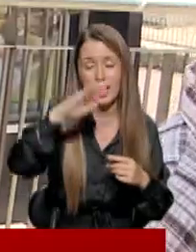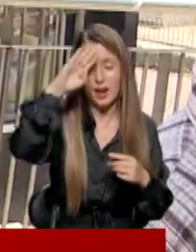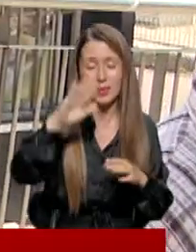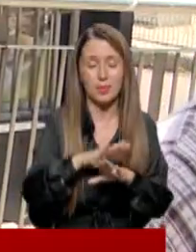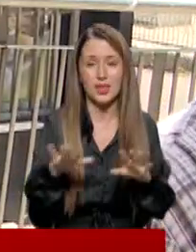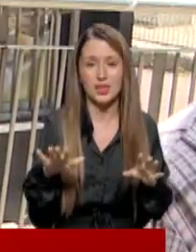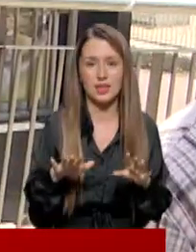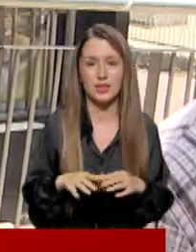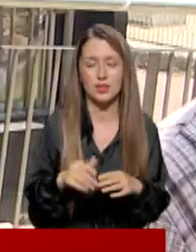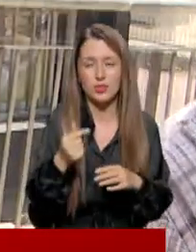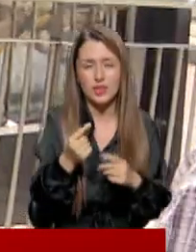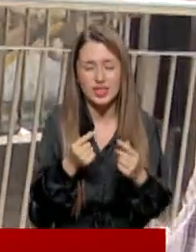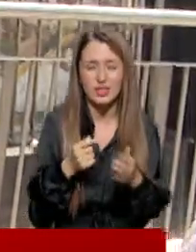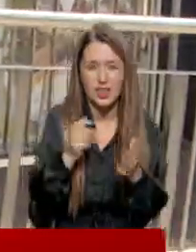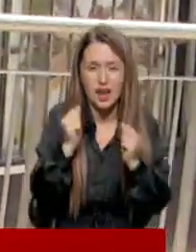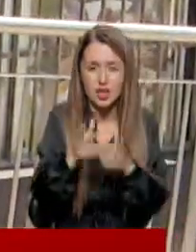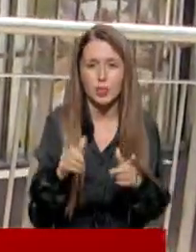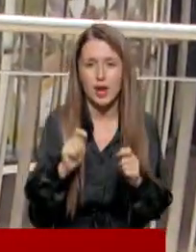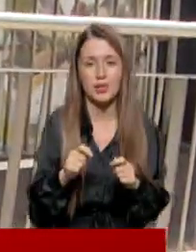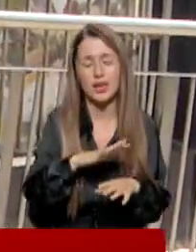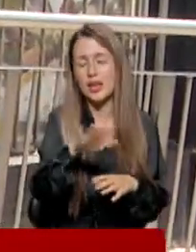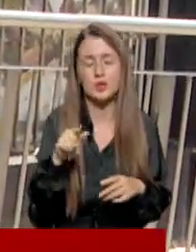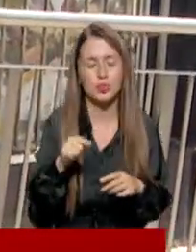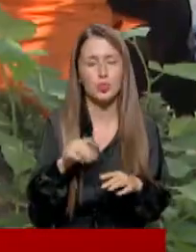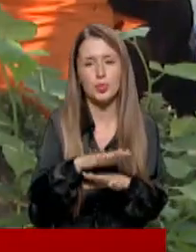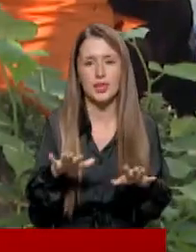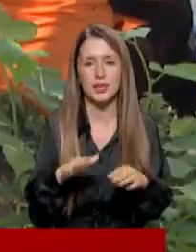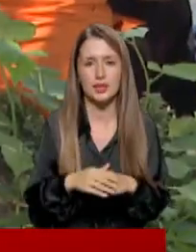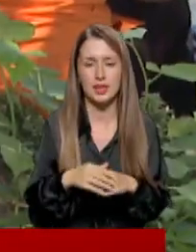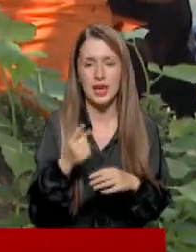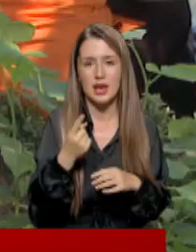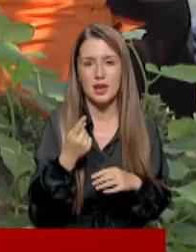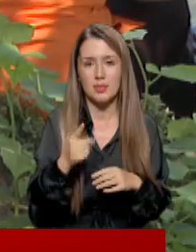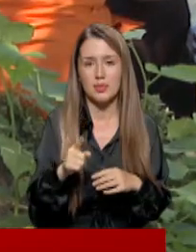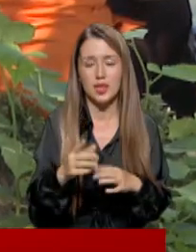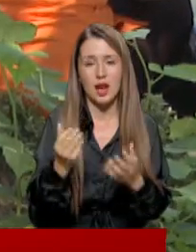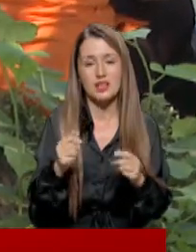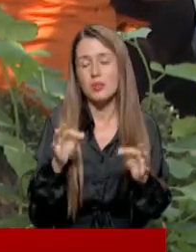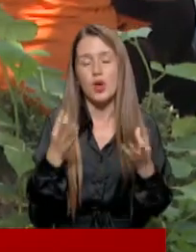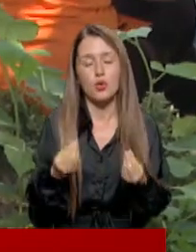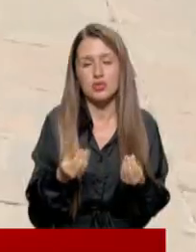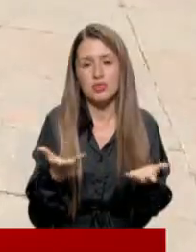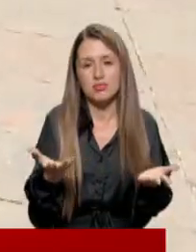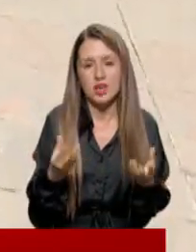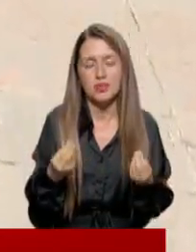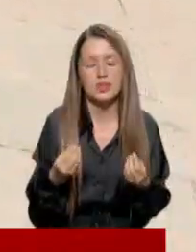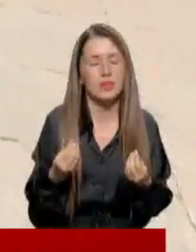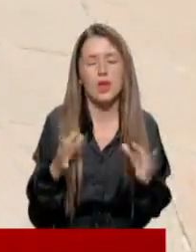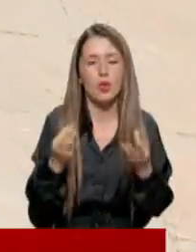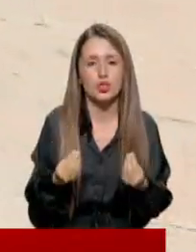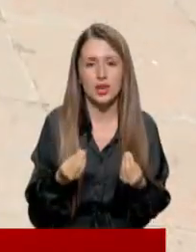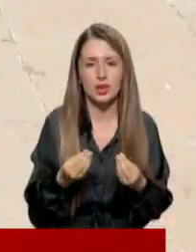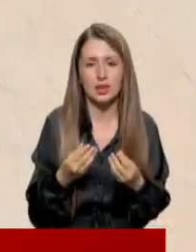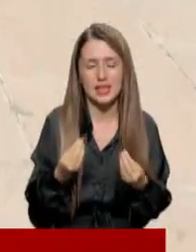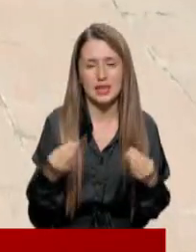ikramiyesini işte ufak tefek harcama yaptım. Hepsi bu. Bitti mi? Bitti. 1000 lira bir bin alsam ne olacak almasam. İyi bayramlar.